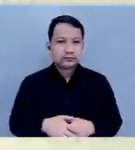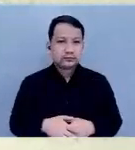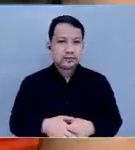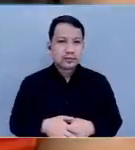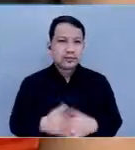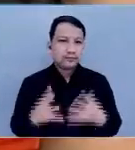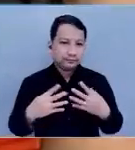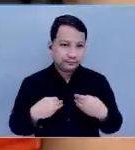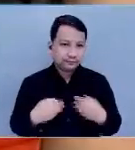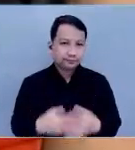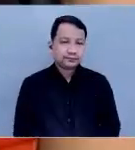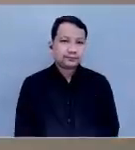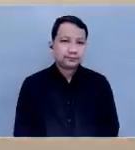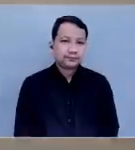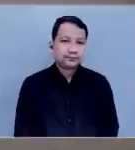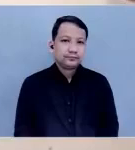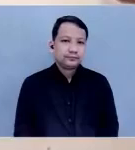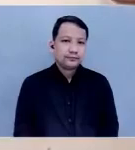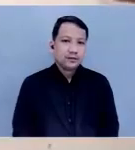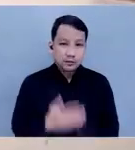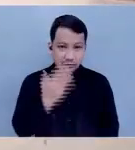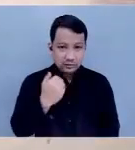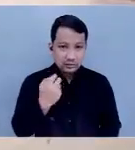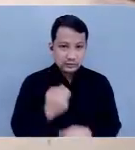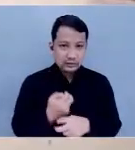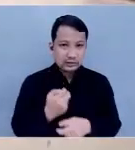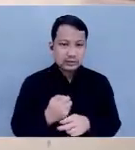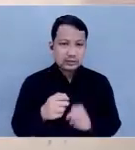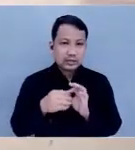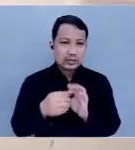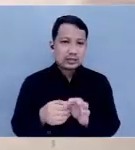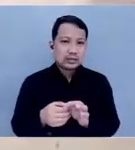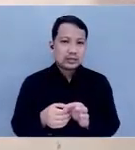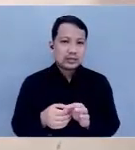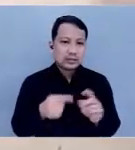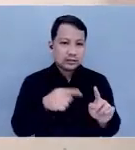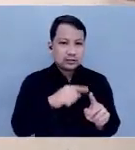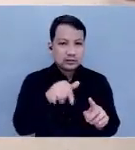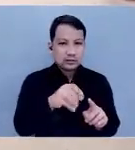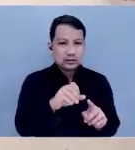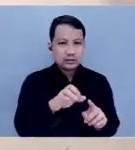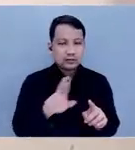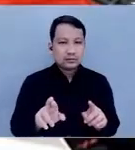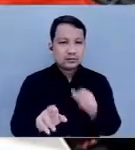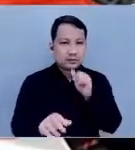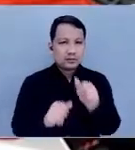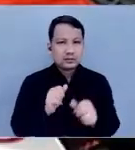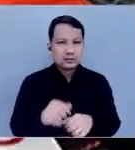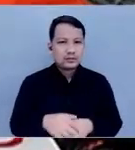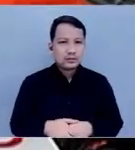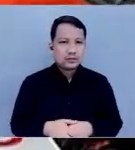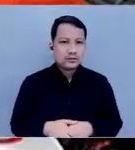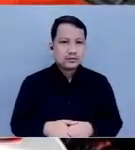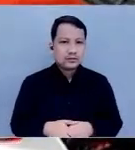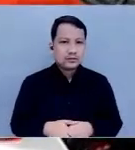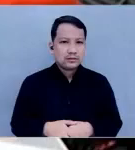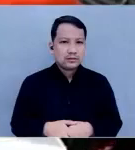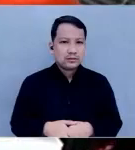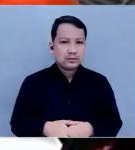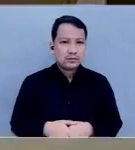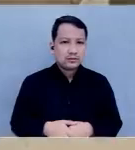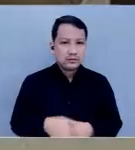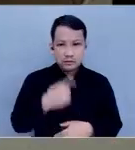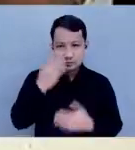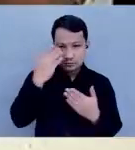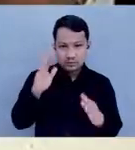krimen. Dalawa po na pangangailangan. Pero si alias Jomar, itinanggi ang alegasyon. Yun nga po, yun lang nga po. Hindi naman ninakaw